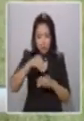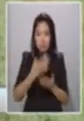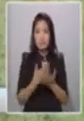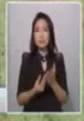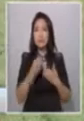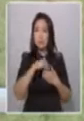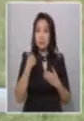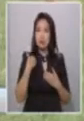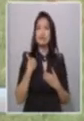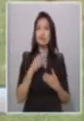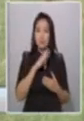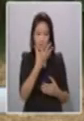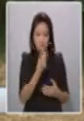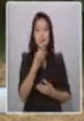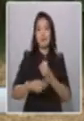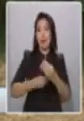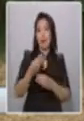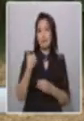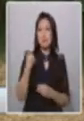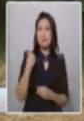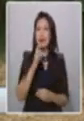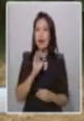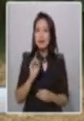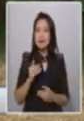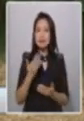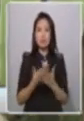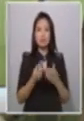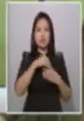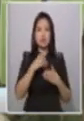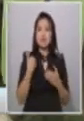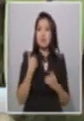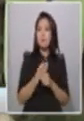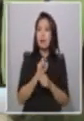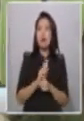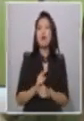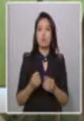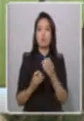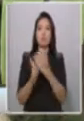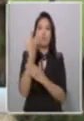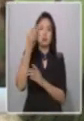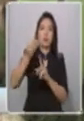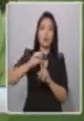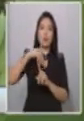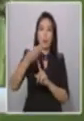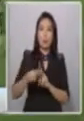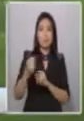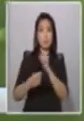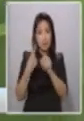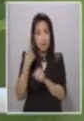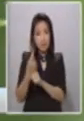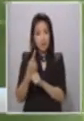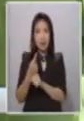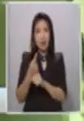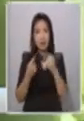ไหม ก็ถ้าเหลือก็ขายไป แล้วมีอะไรอีกครับที่เป็นกิจกรรมรายได้ตอนนี้ จะมีสวนกล้วยนู่น กล้วยนี่ปีหนึ่งให้ผลผลิตกี่ครั้